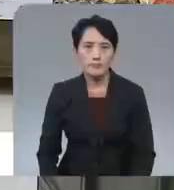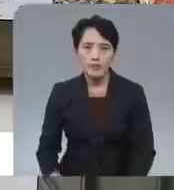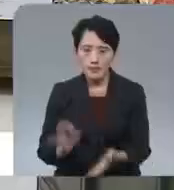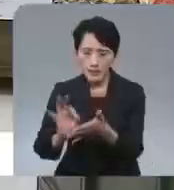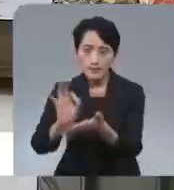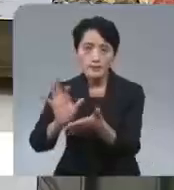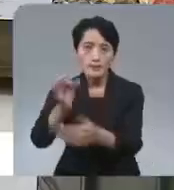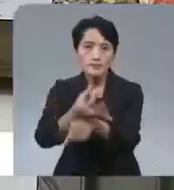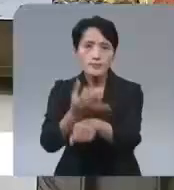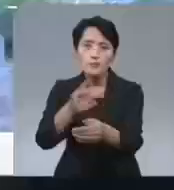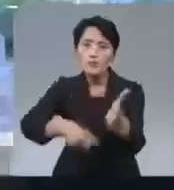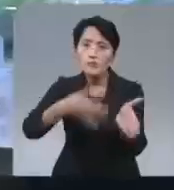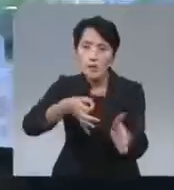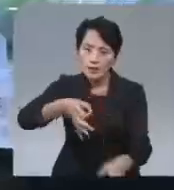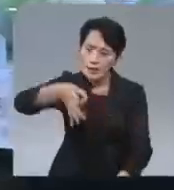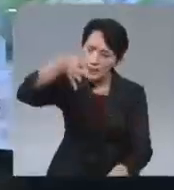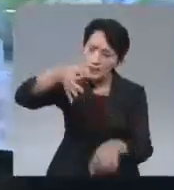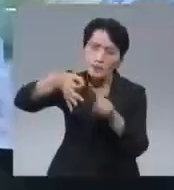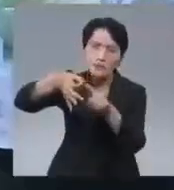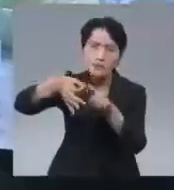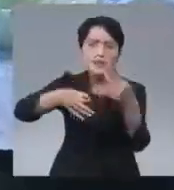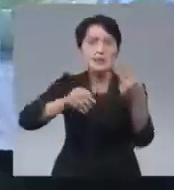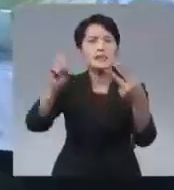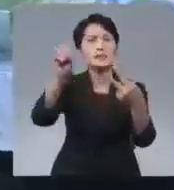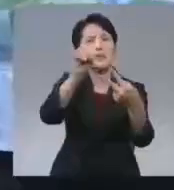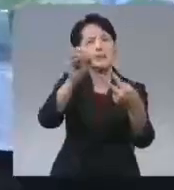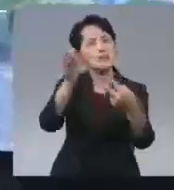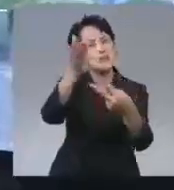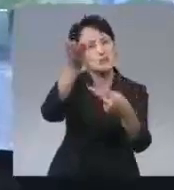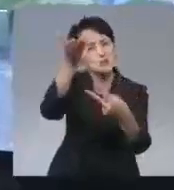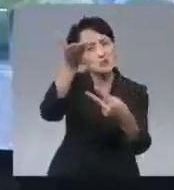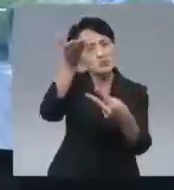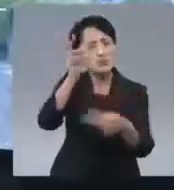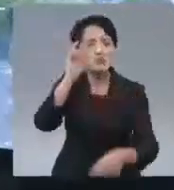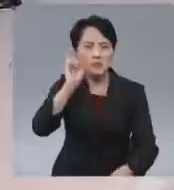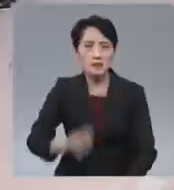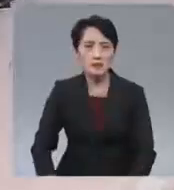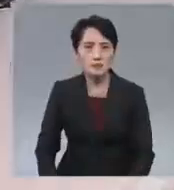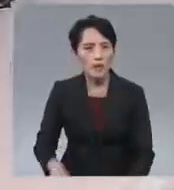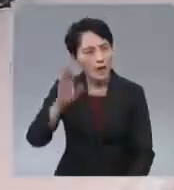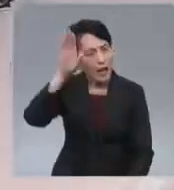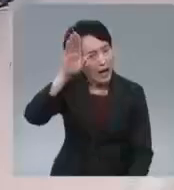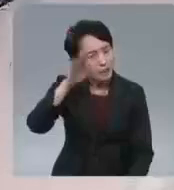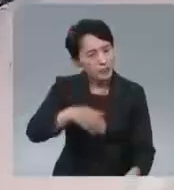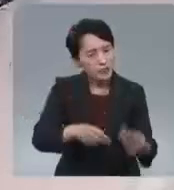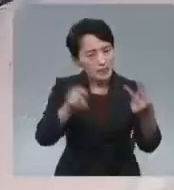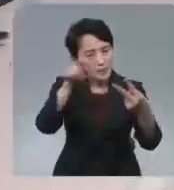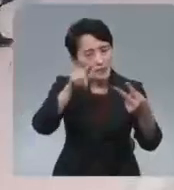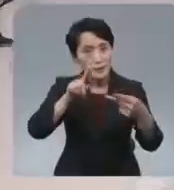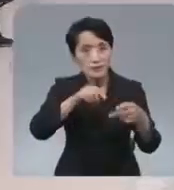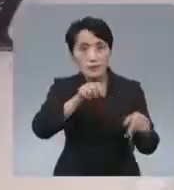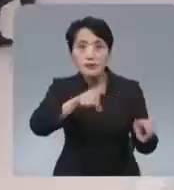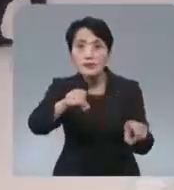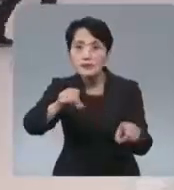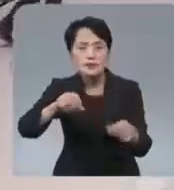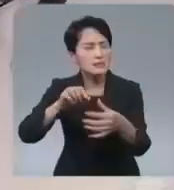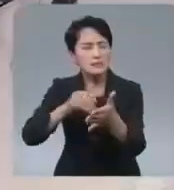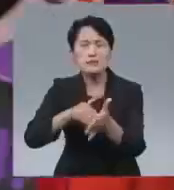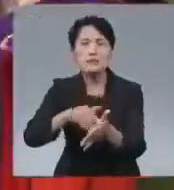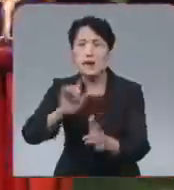банк сохранил прогноз роста отечественной экономики на 2021 год на уровне 4 процентов